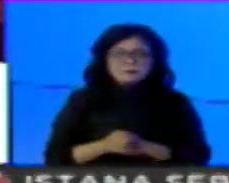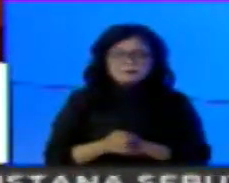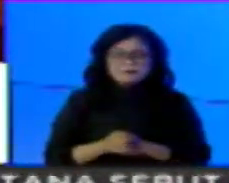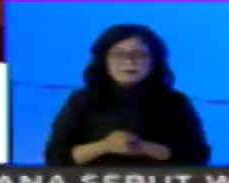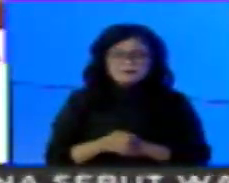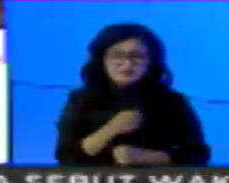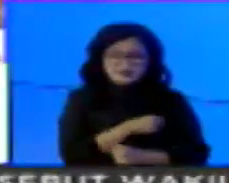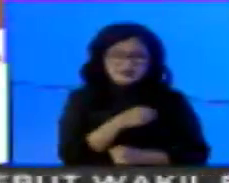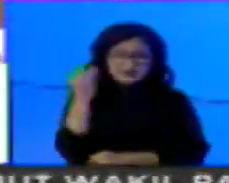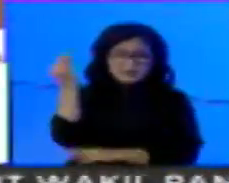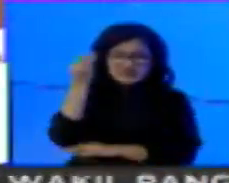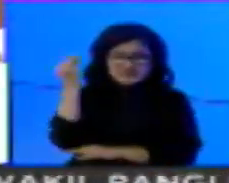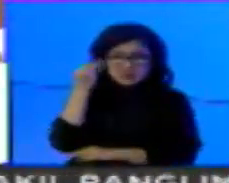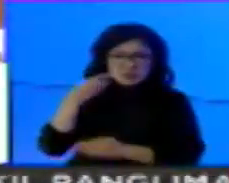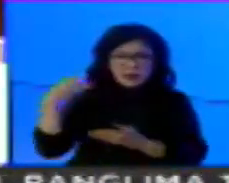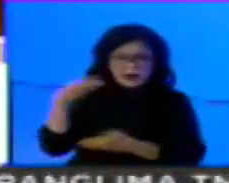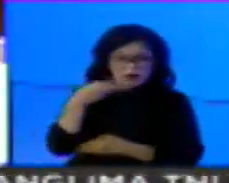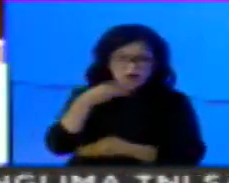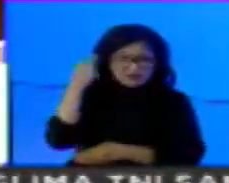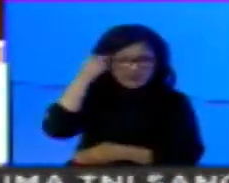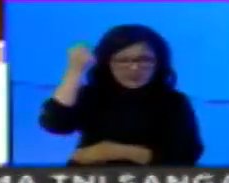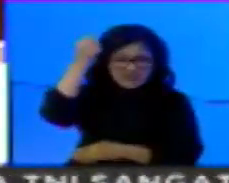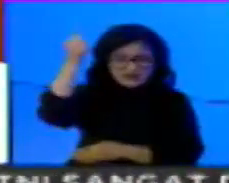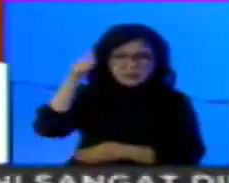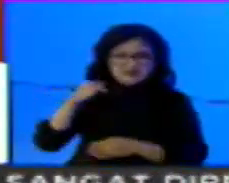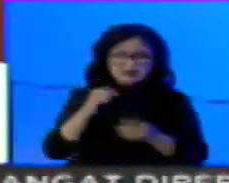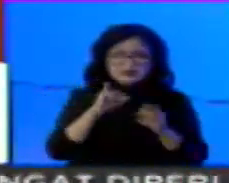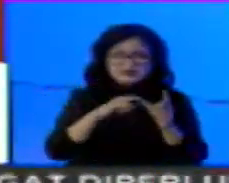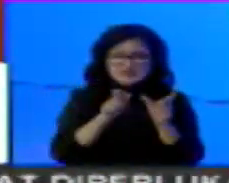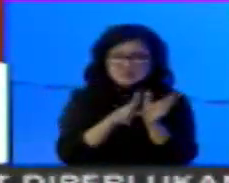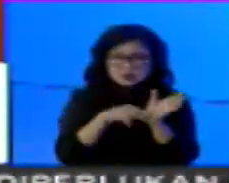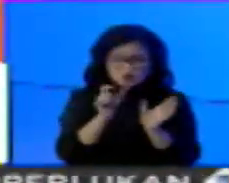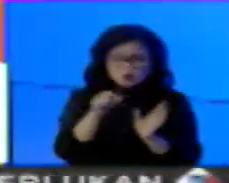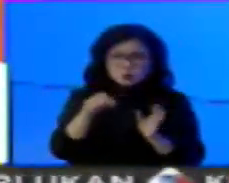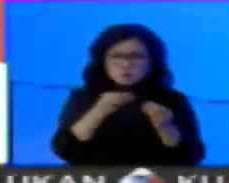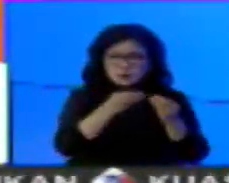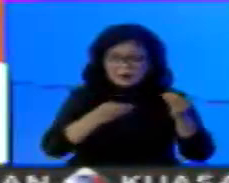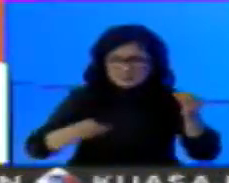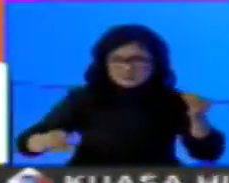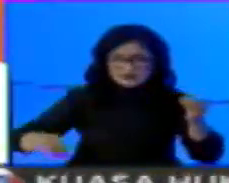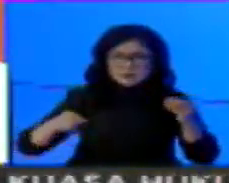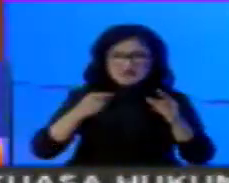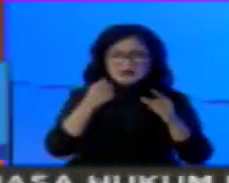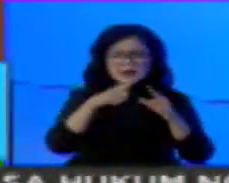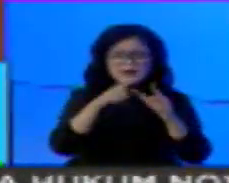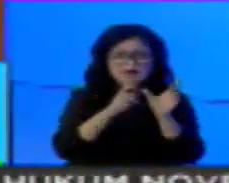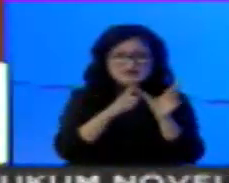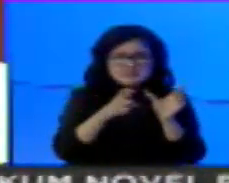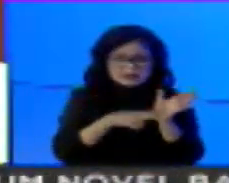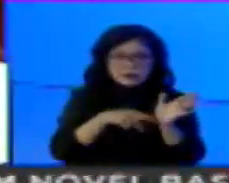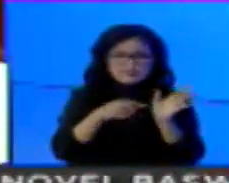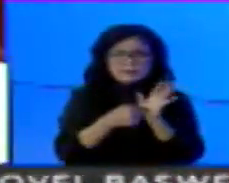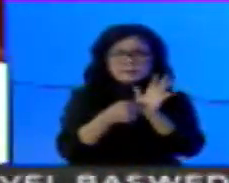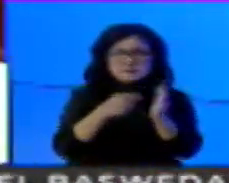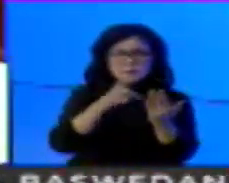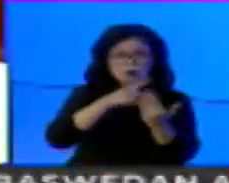Menteri Pariwisata dan Ekonomi Kreatif Wisnu Tama bersama Wakil Menteri Angela Tanusudibyo memaparkan program kerja 5 tahun mendatang di